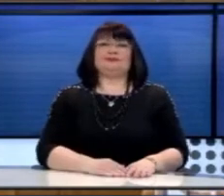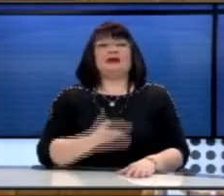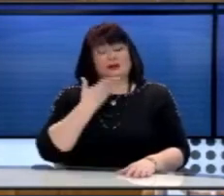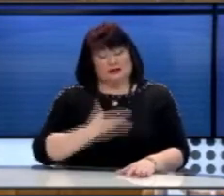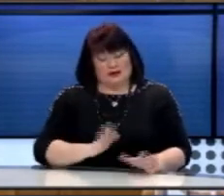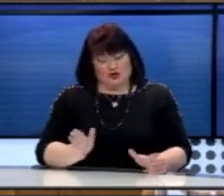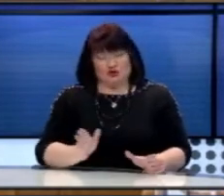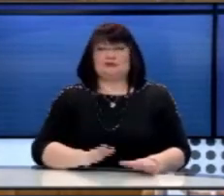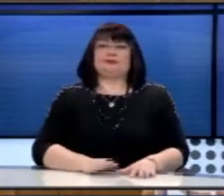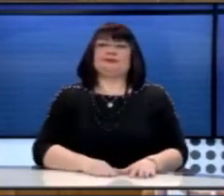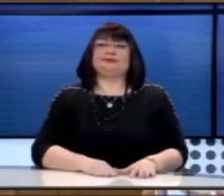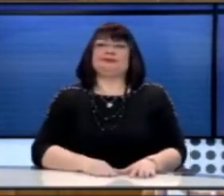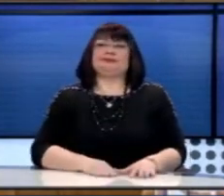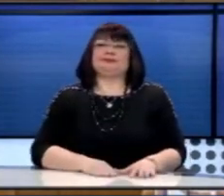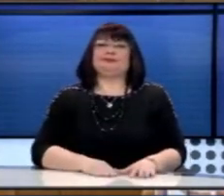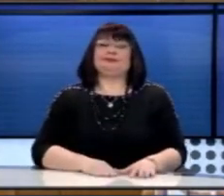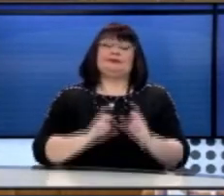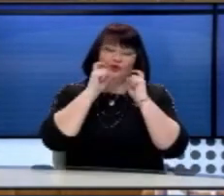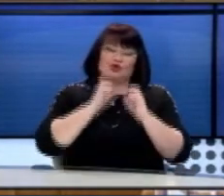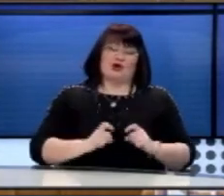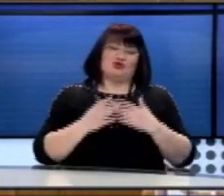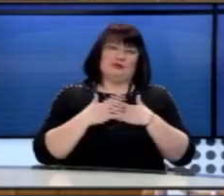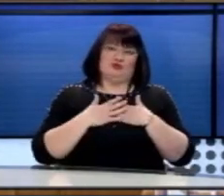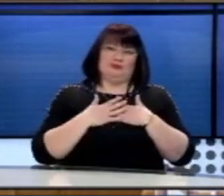θα κλείσω με κάτι το οποίο θεωρώ υποχρέωση.